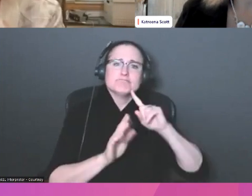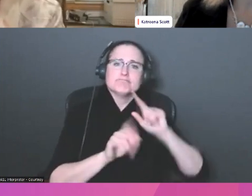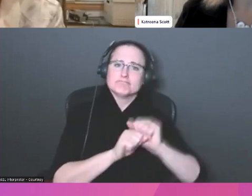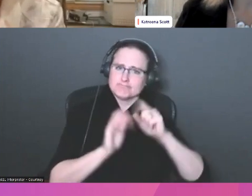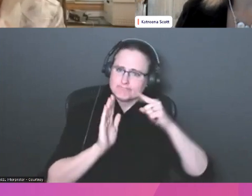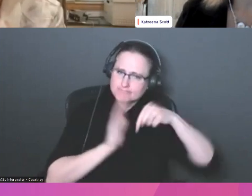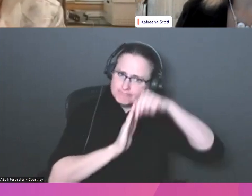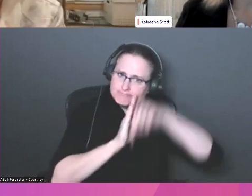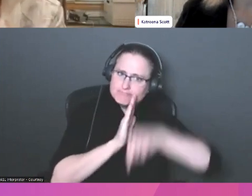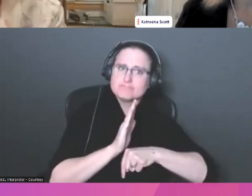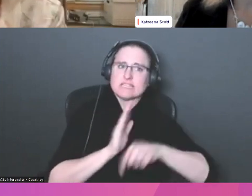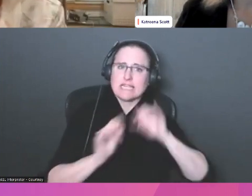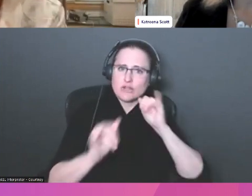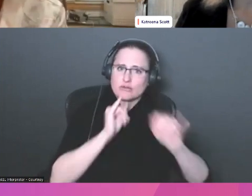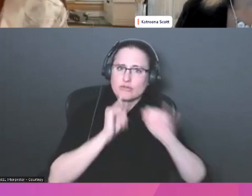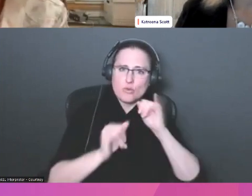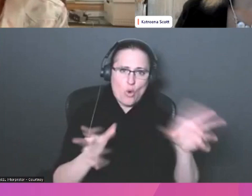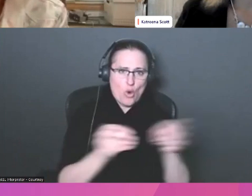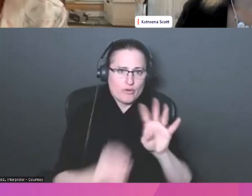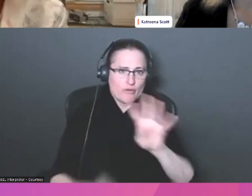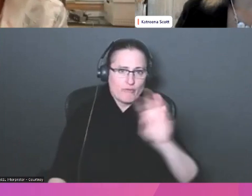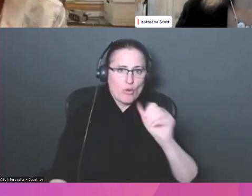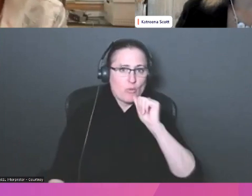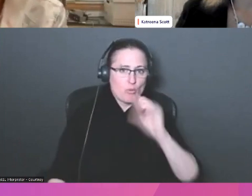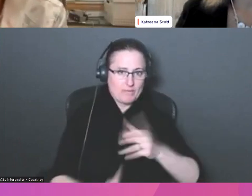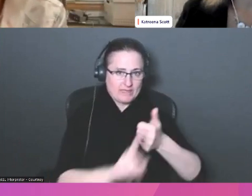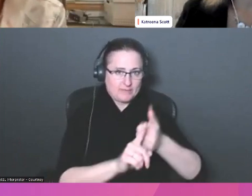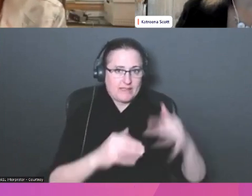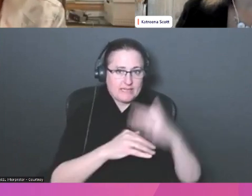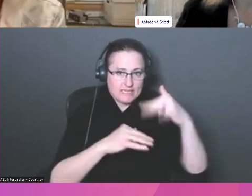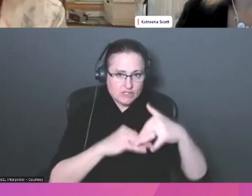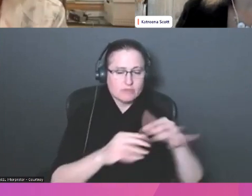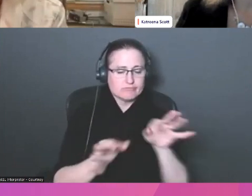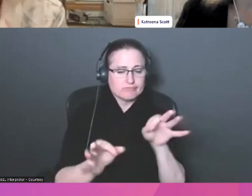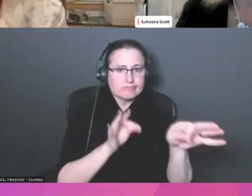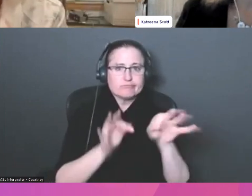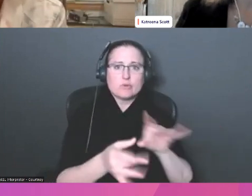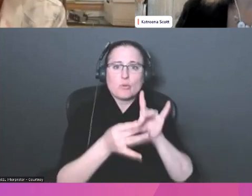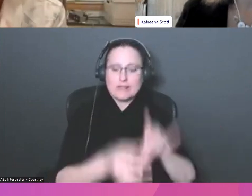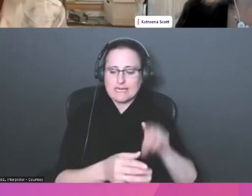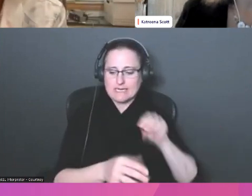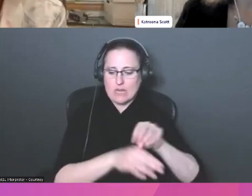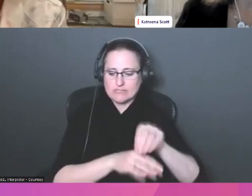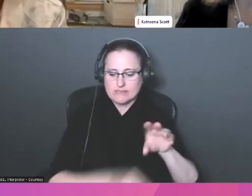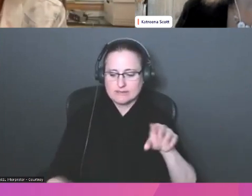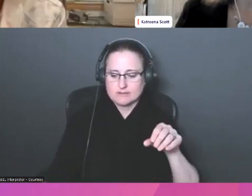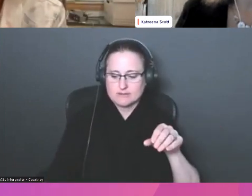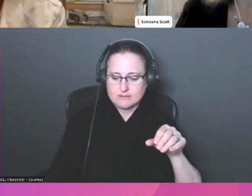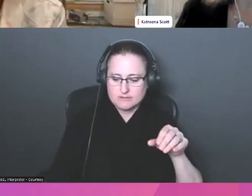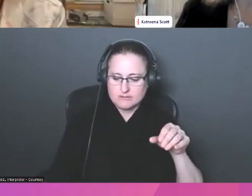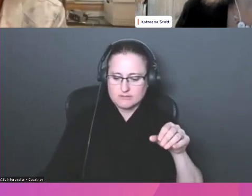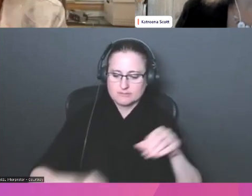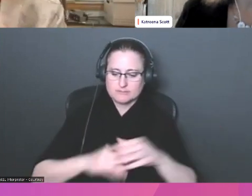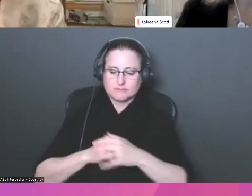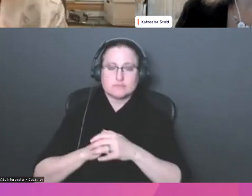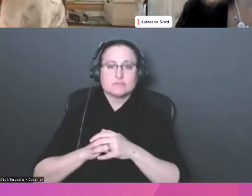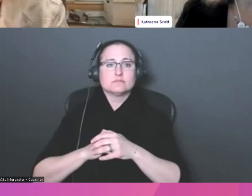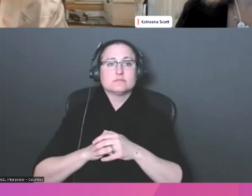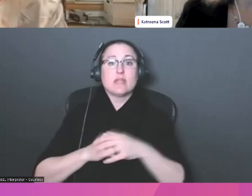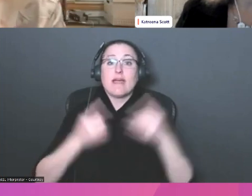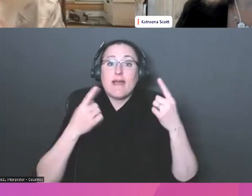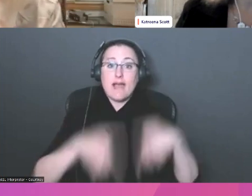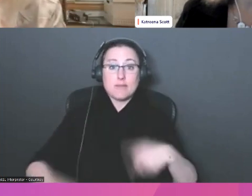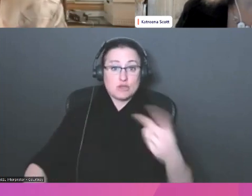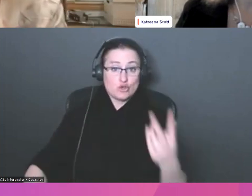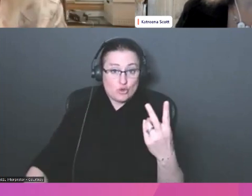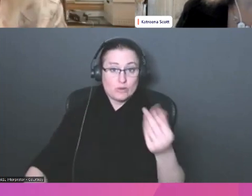s'est penchée sur des entrevues en profondeur avec 40 femmes autochtones et elles se sont penchées sur ce qu'elles ont dit sur le